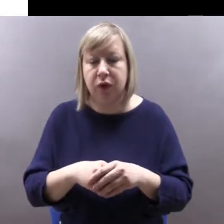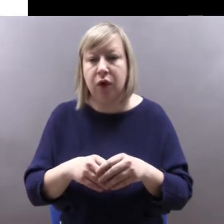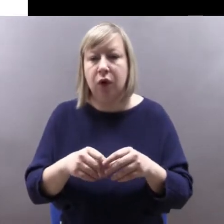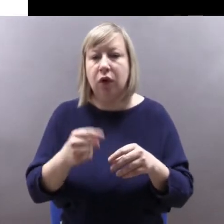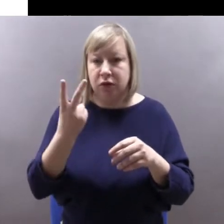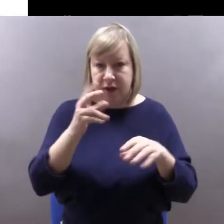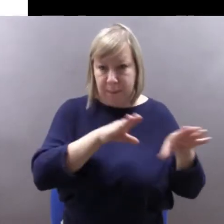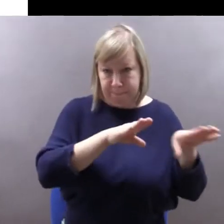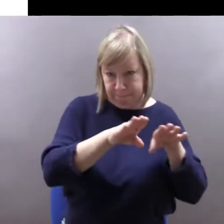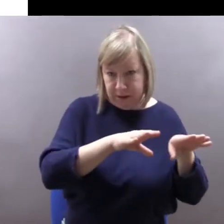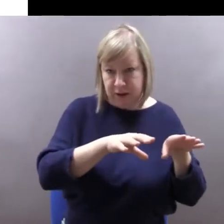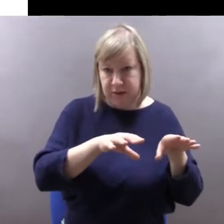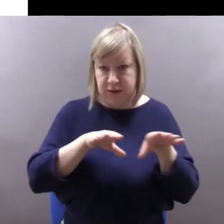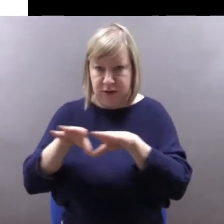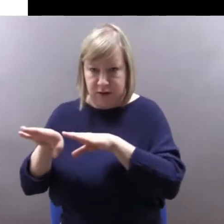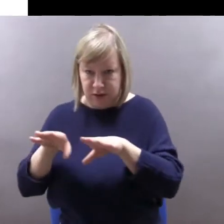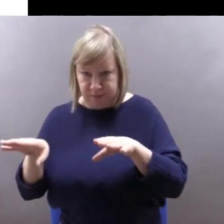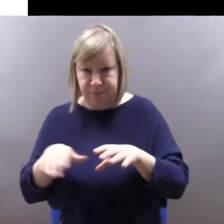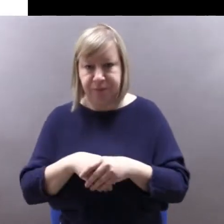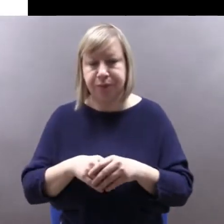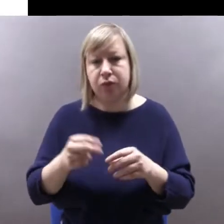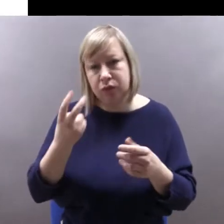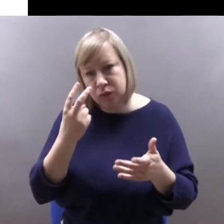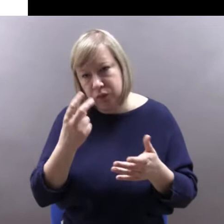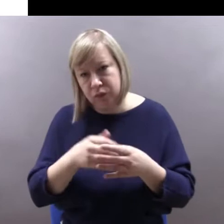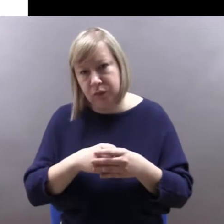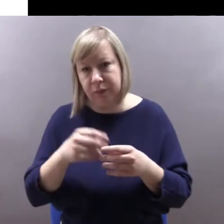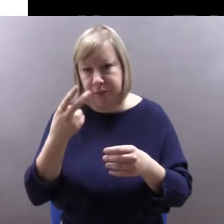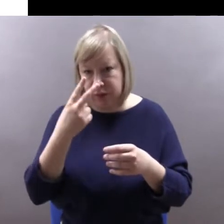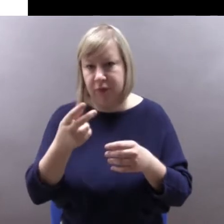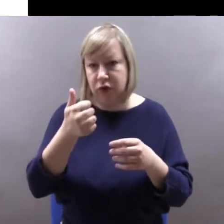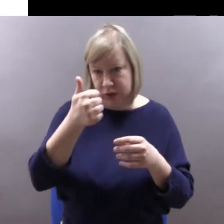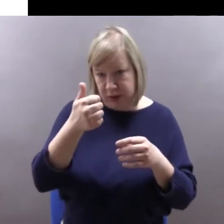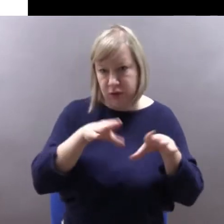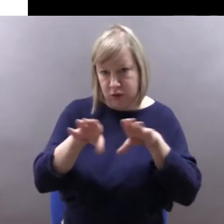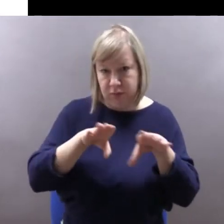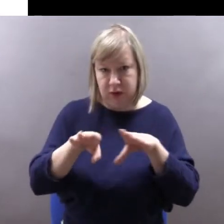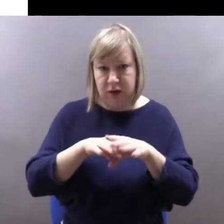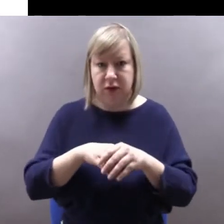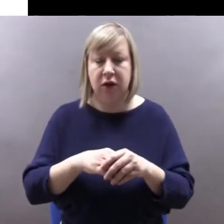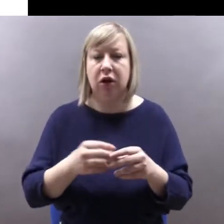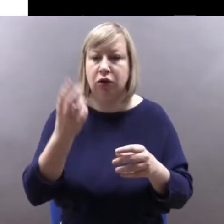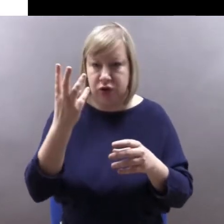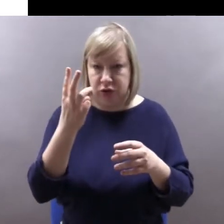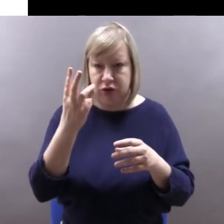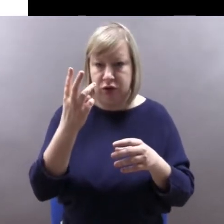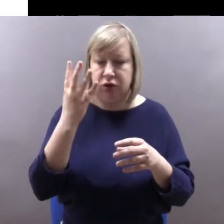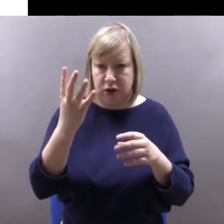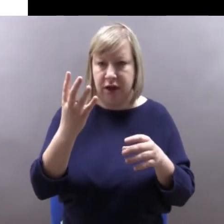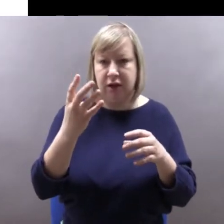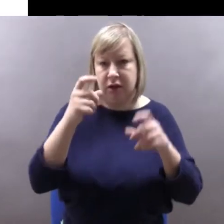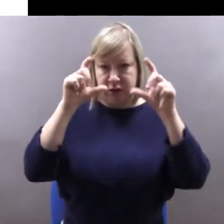pokazujące kolejny etap działania tej platformy. To jest rozwiązanie, które wtedy,